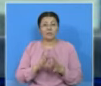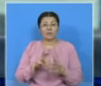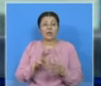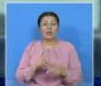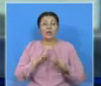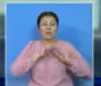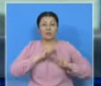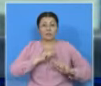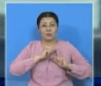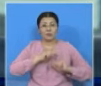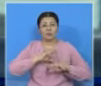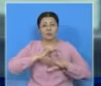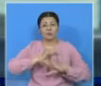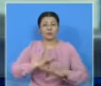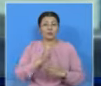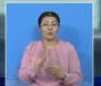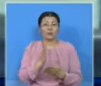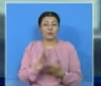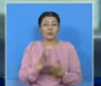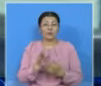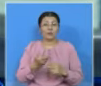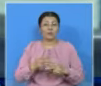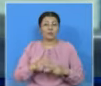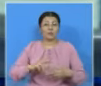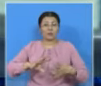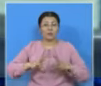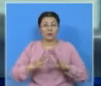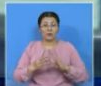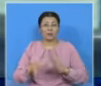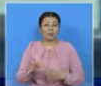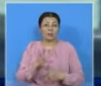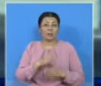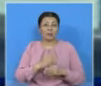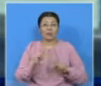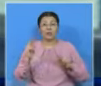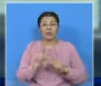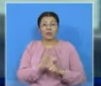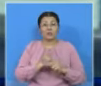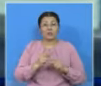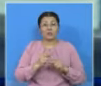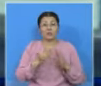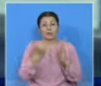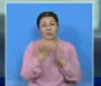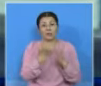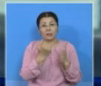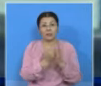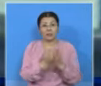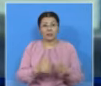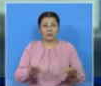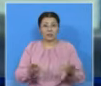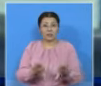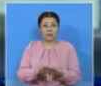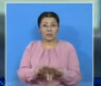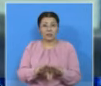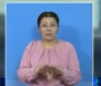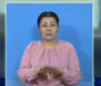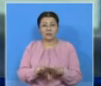барлығы жүргізілуде. Енді осы жұмыстардың барлығы күрделі жөндеу графикке сәйкес, кестеге сәйкес